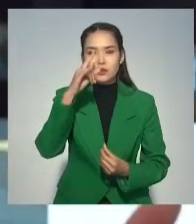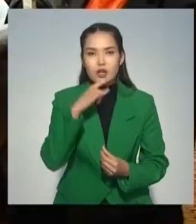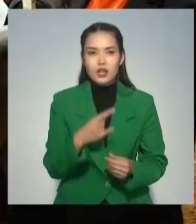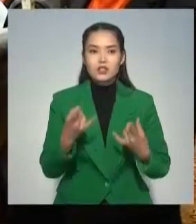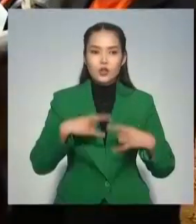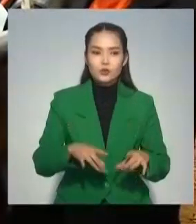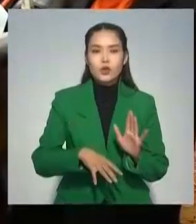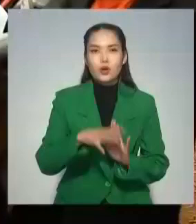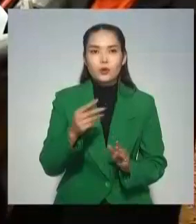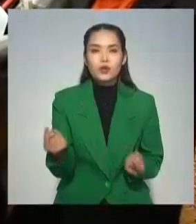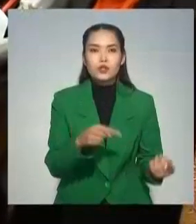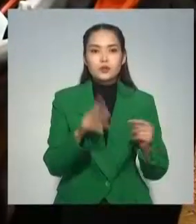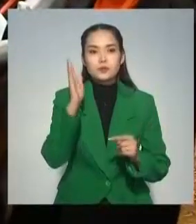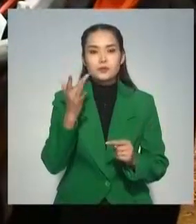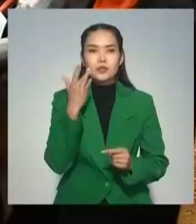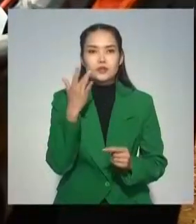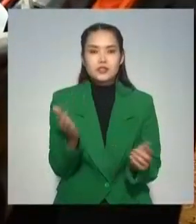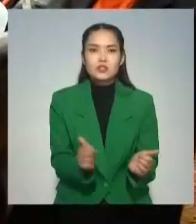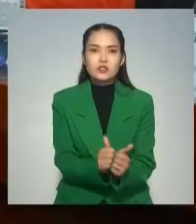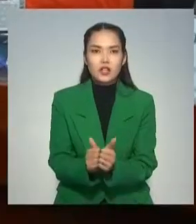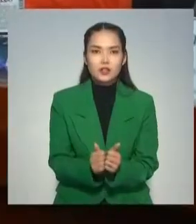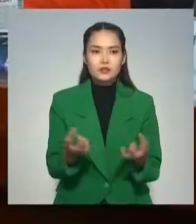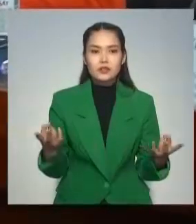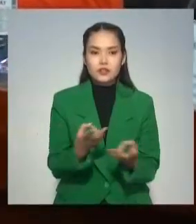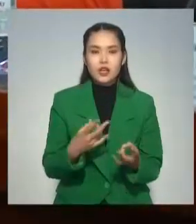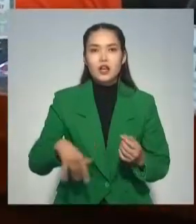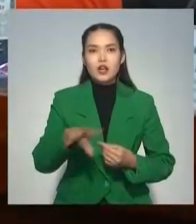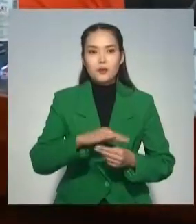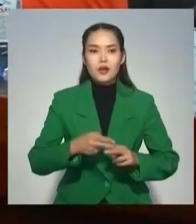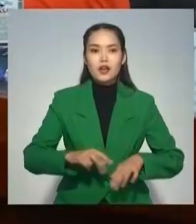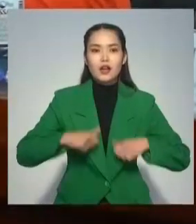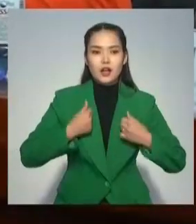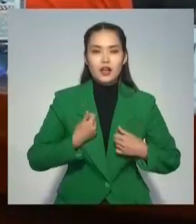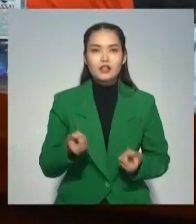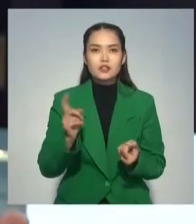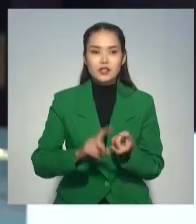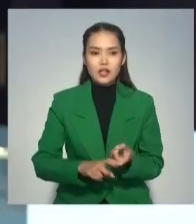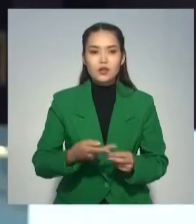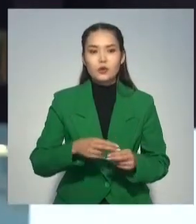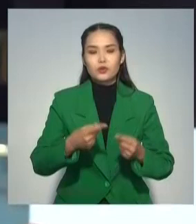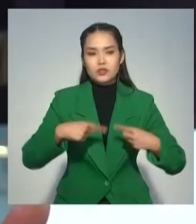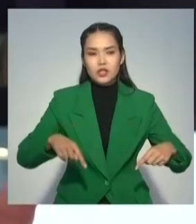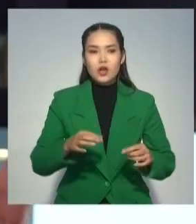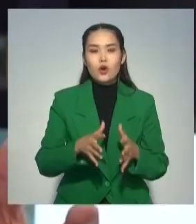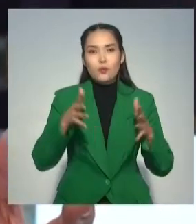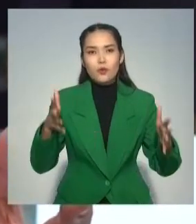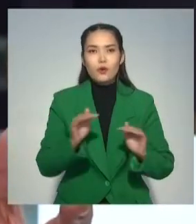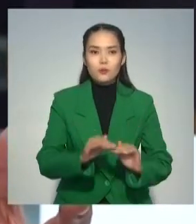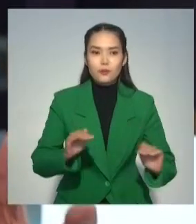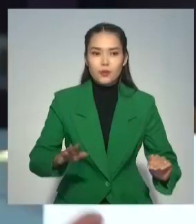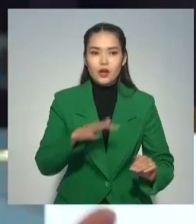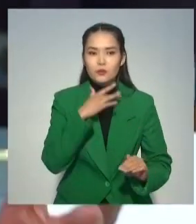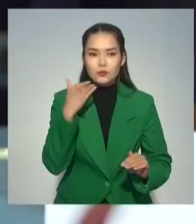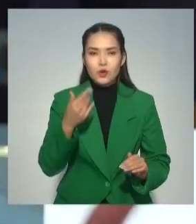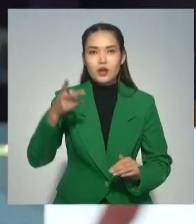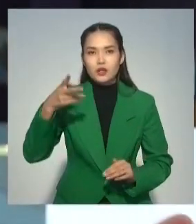асыл құндылығы екенін әрқашан жадымызда ұстауымыз қажет. Бәріміз сол алтын ұядан шықтық. Сондықтан саяси өмірімізде көп балалы аналар басты